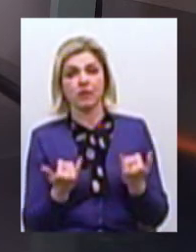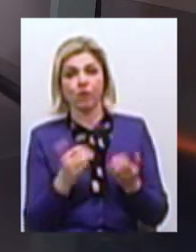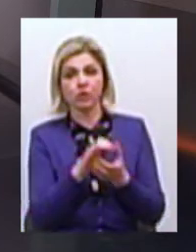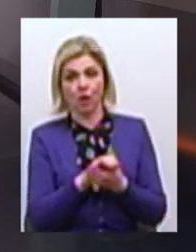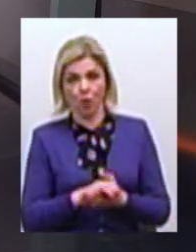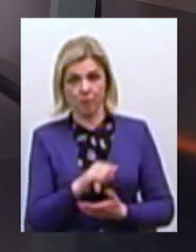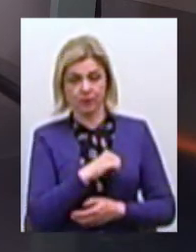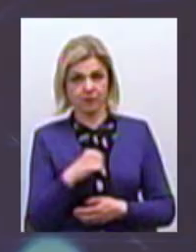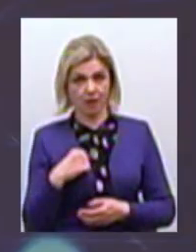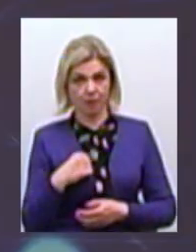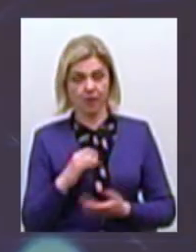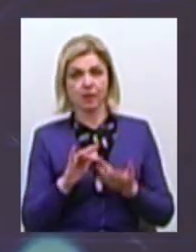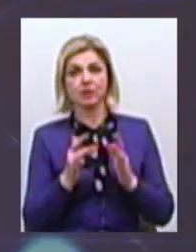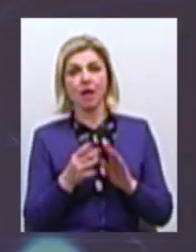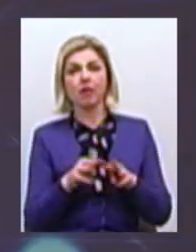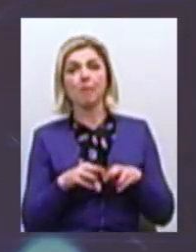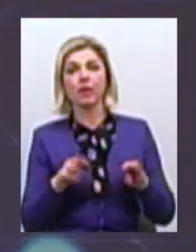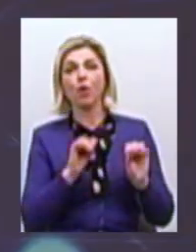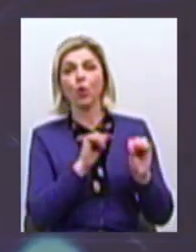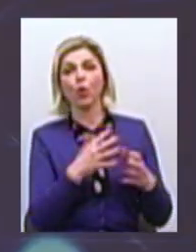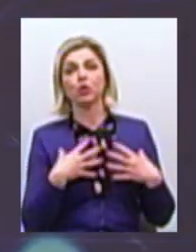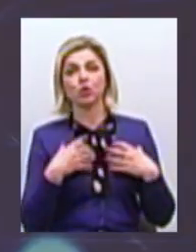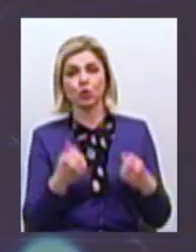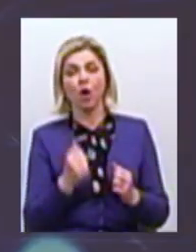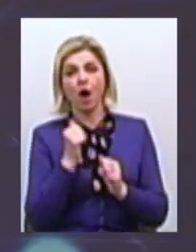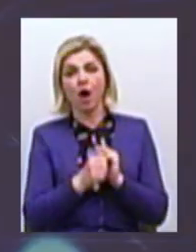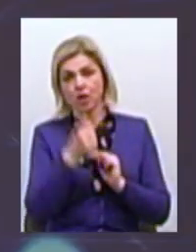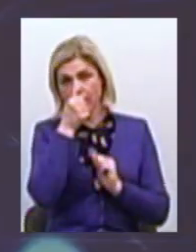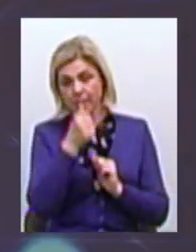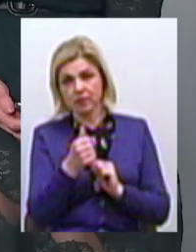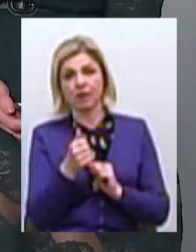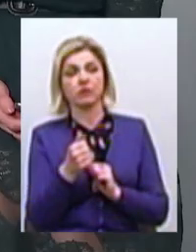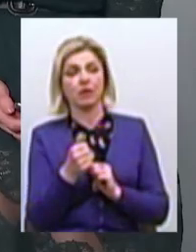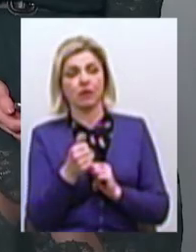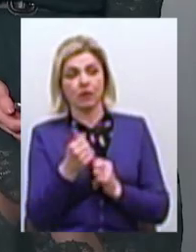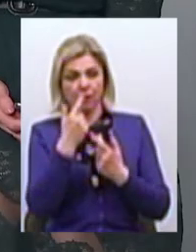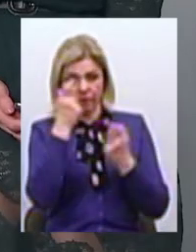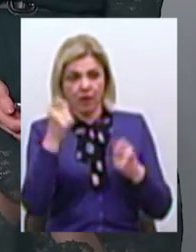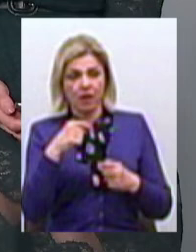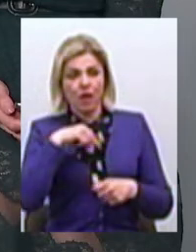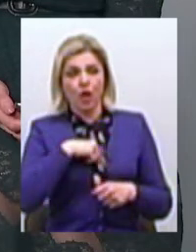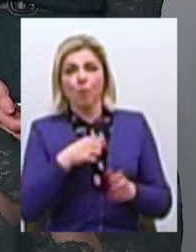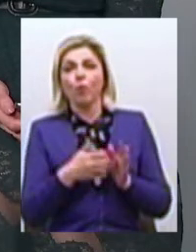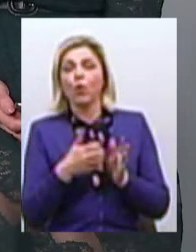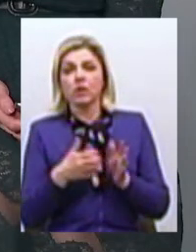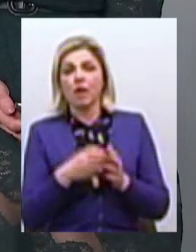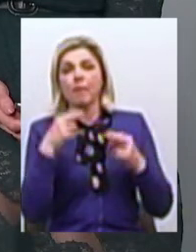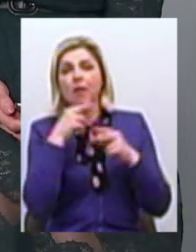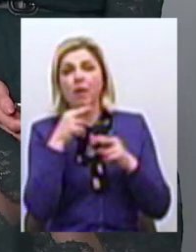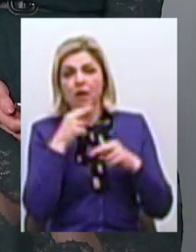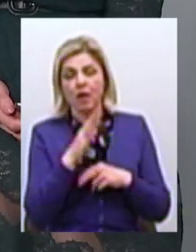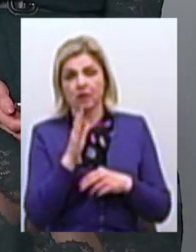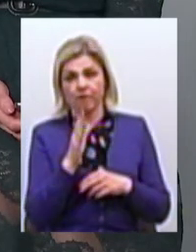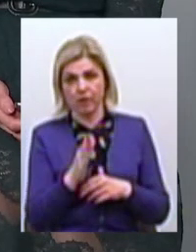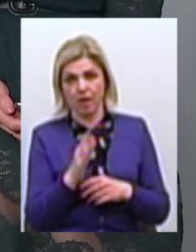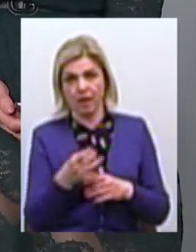сам. На сайті Міністерства охорони здоров'я щомісяця повідомляється про залишки так званих імунобіологічних препаратів в регіонах.